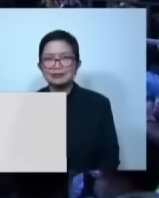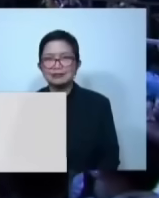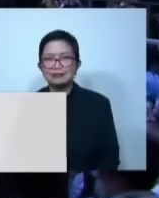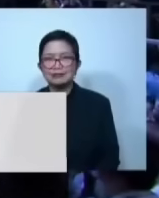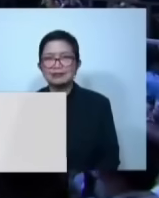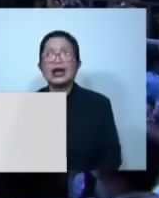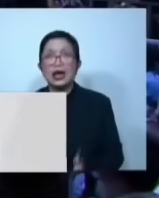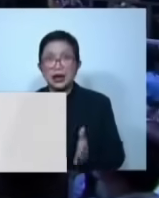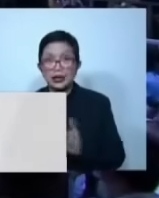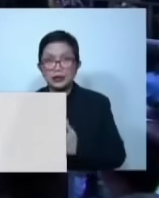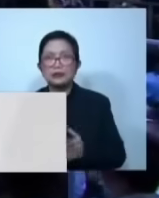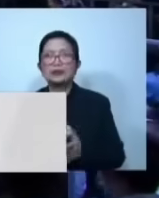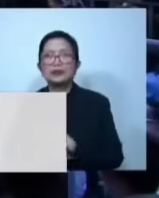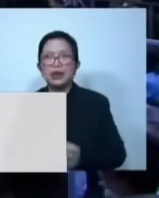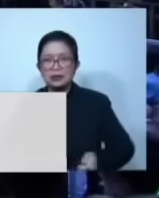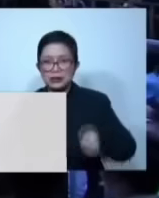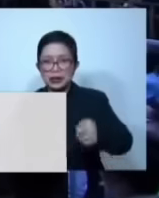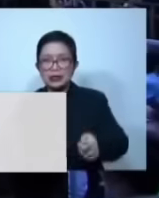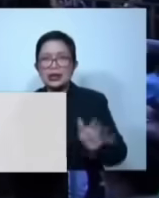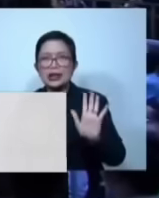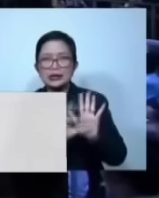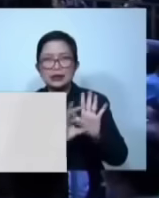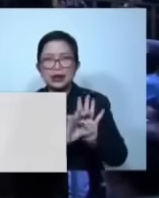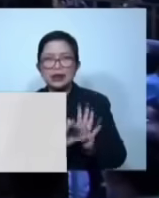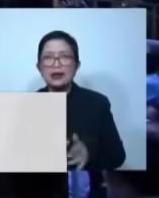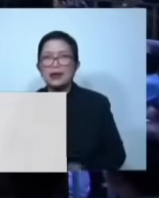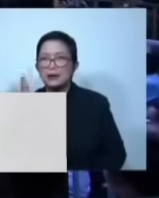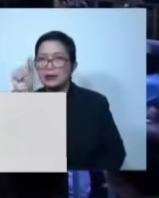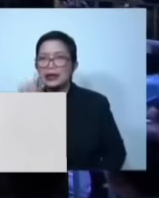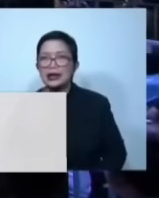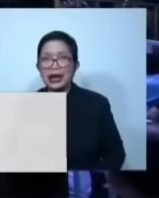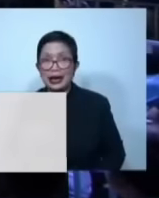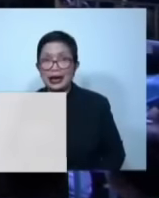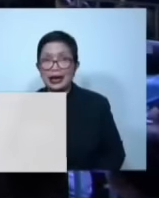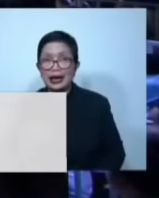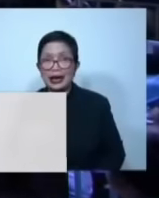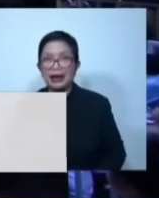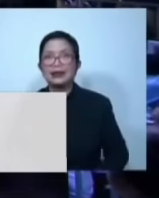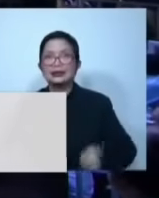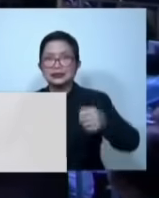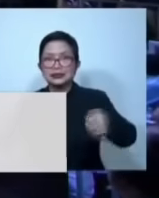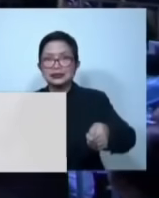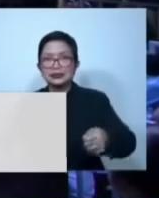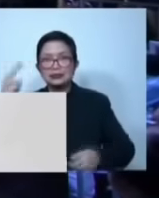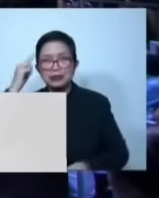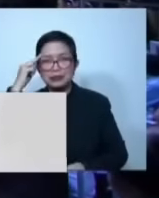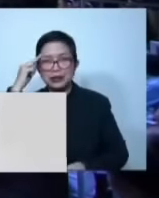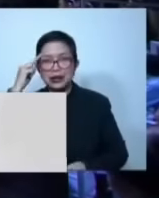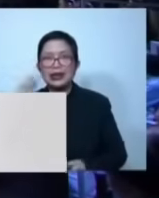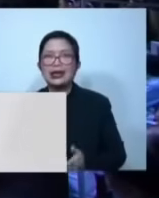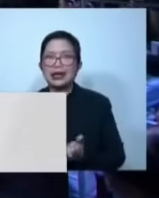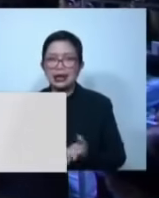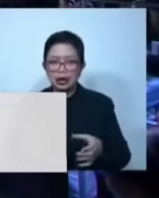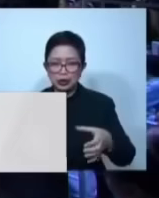madaanjutnya penyerahanar hasil rumusan para panelis oleh koordinator panelis kepada Ketua